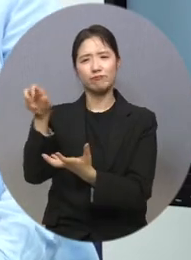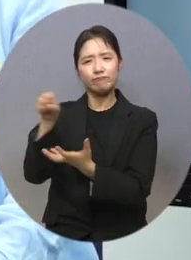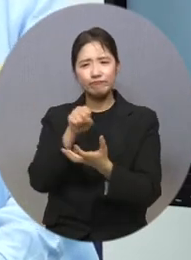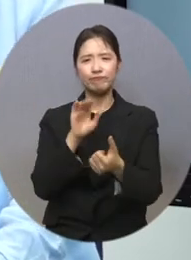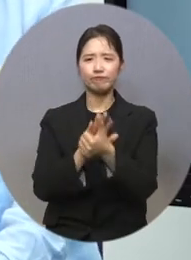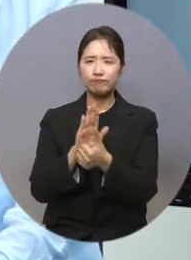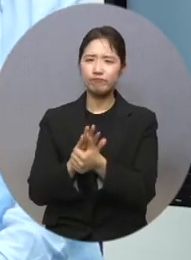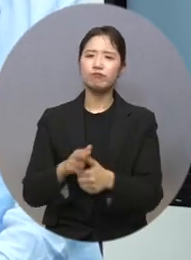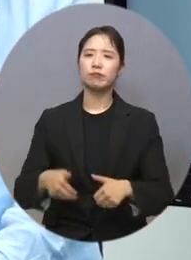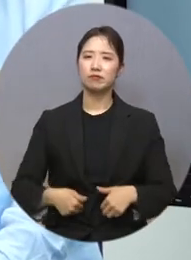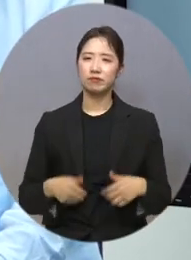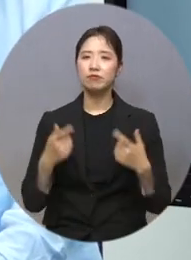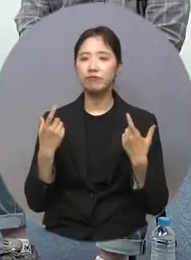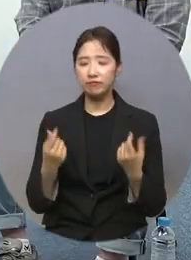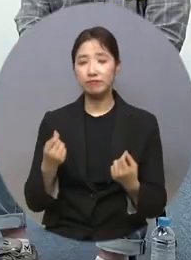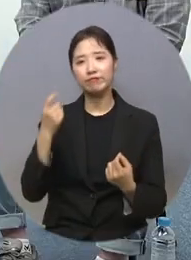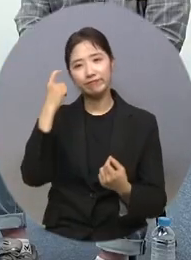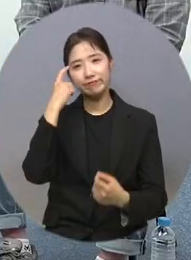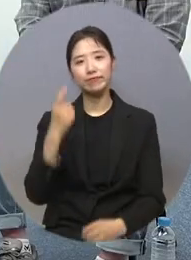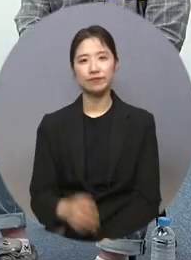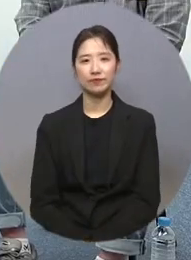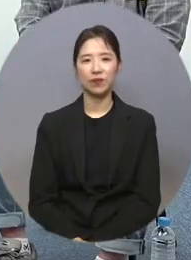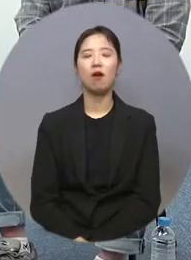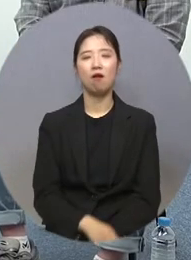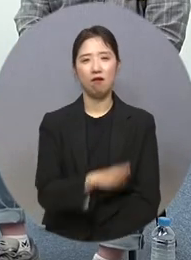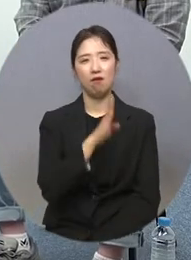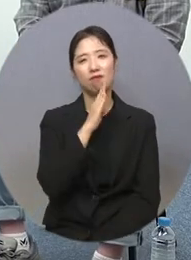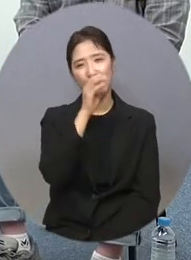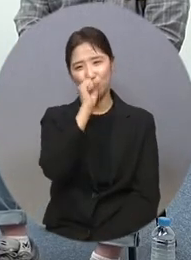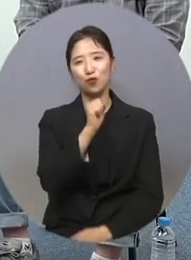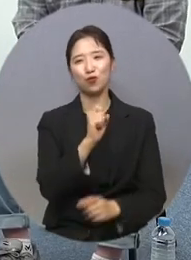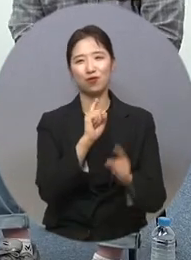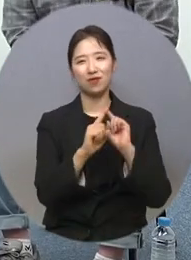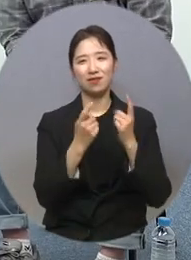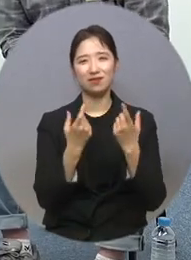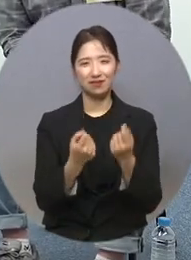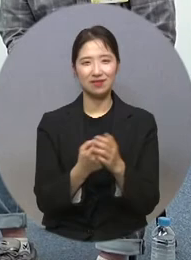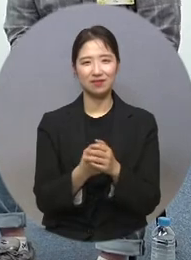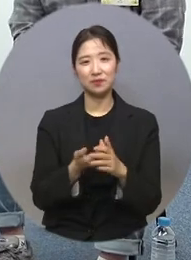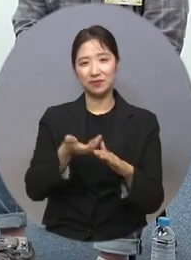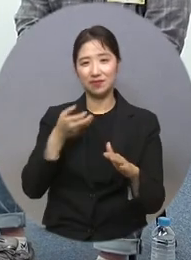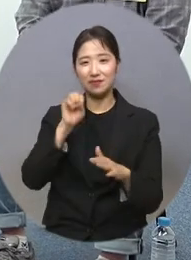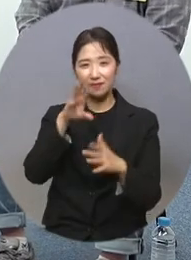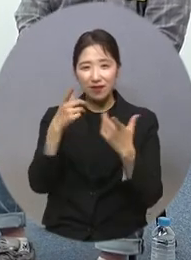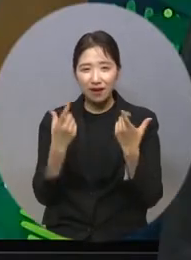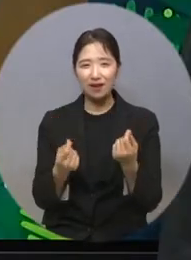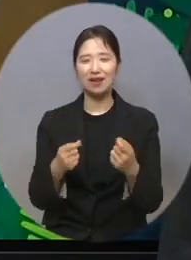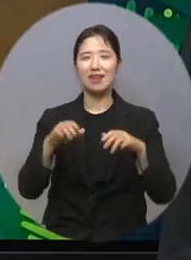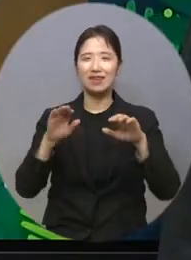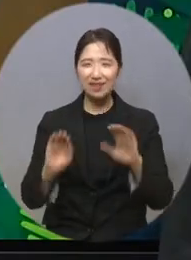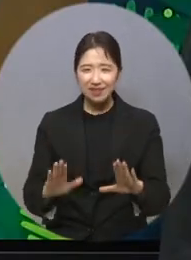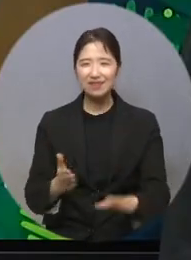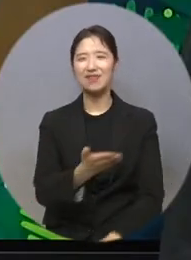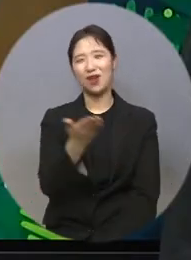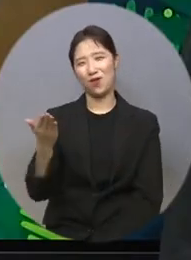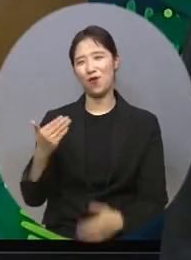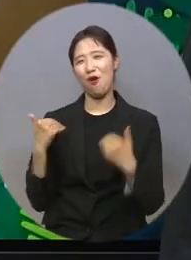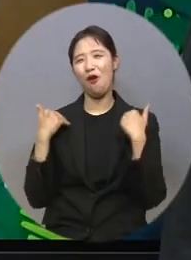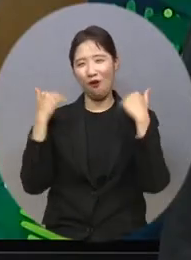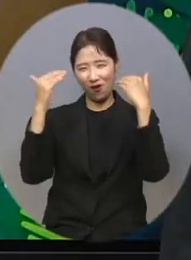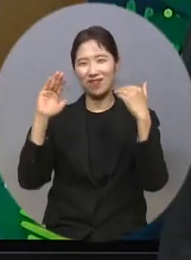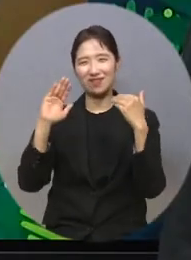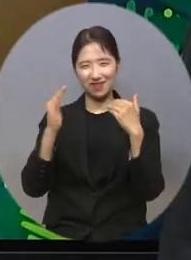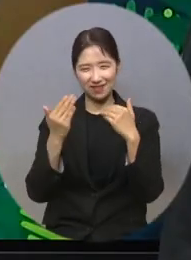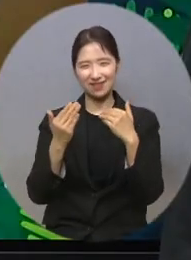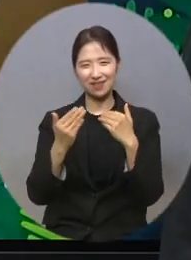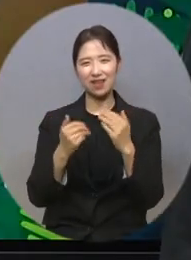이런 생각들이 많이 듭니다. 네, 아주 좋은 말씀이에요. 아까도 제가 잠깐 말씀드렸지만 이제 우리 어른들이시잖아요. 이제